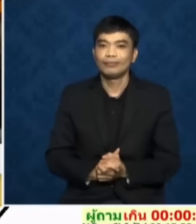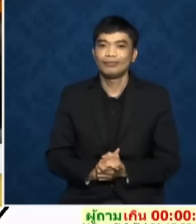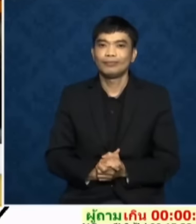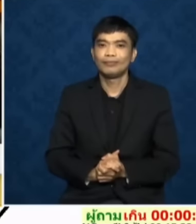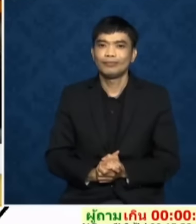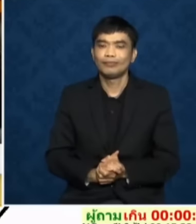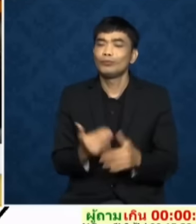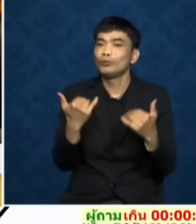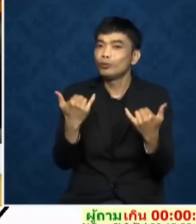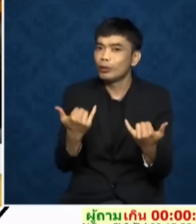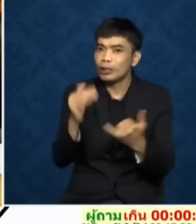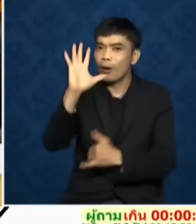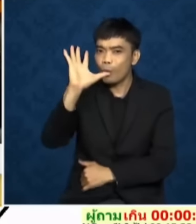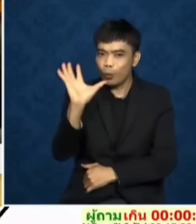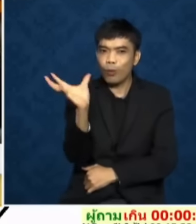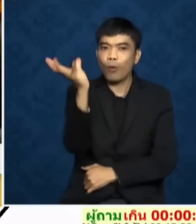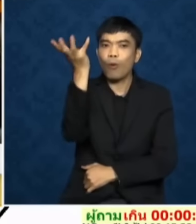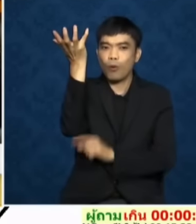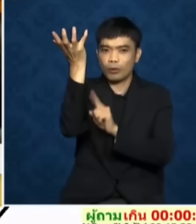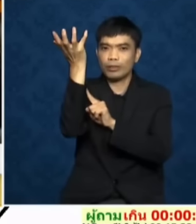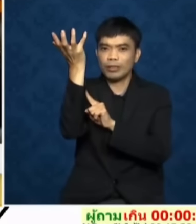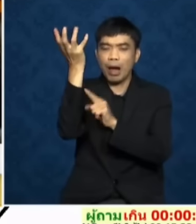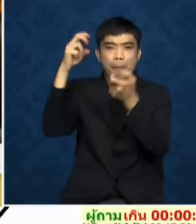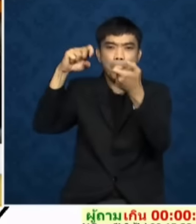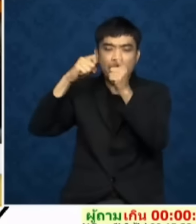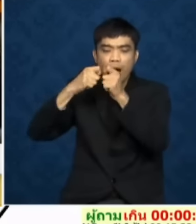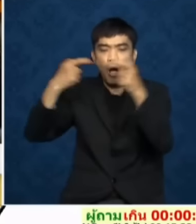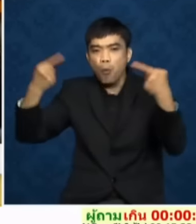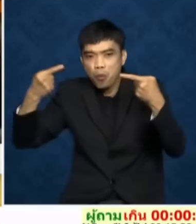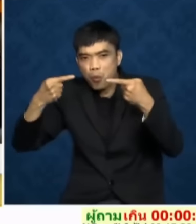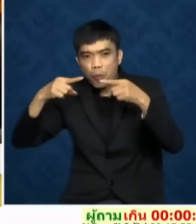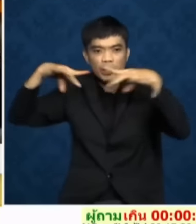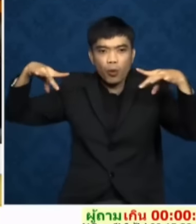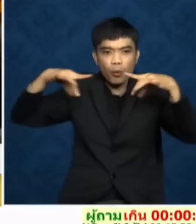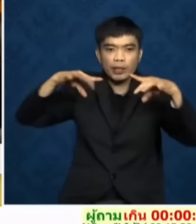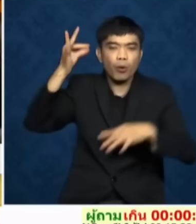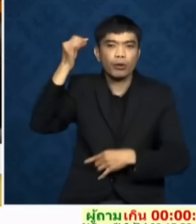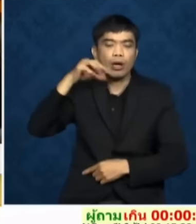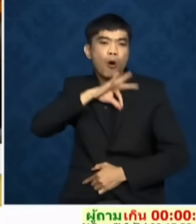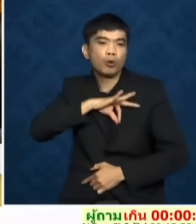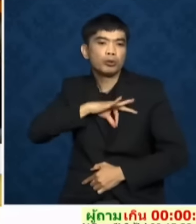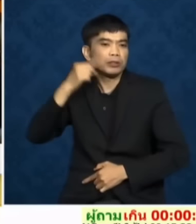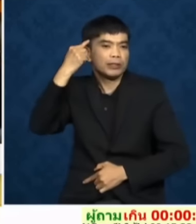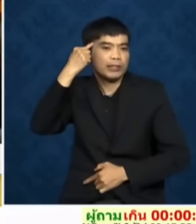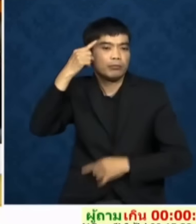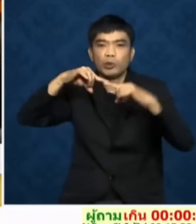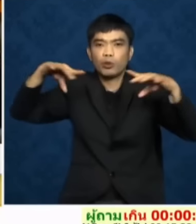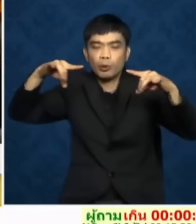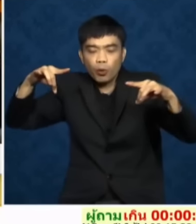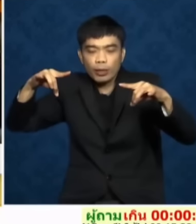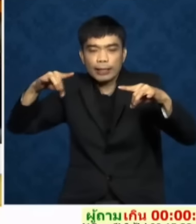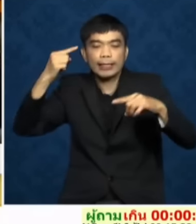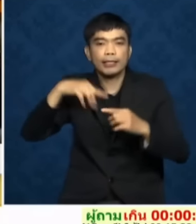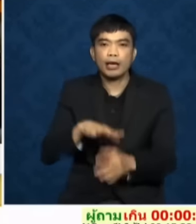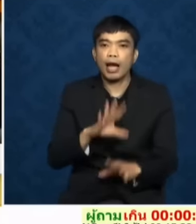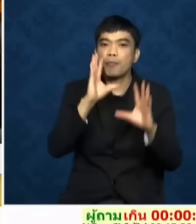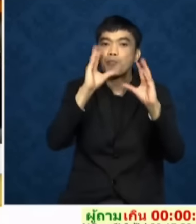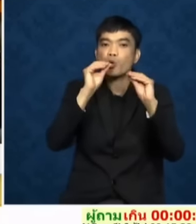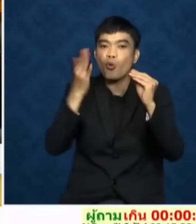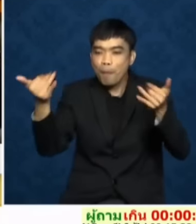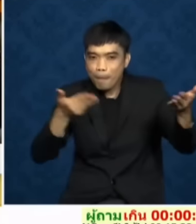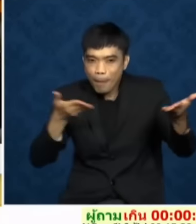ในโลกนี้ความขัดแย้งต่างๆเนี่ยเขาก็ใช้กระบวนการเสวนากระบวนการสร้างความเข้าใจกันด้วย